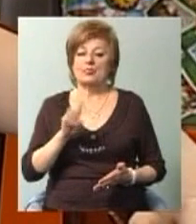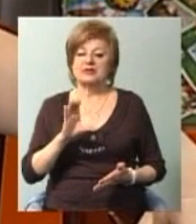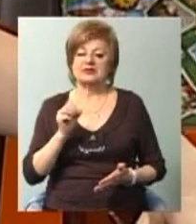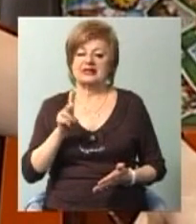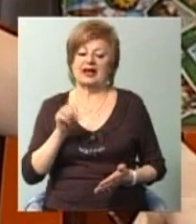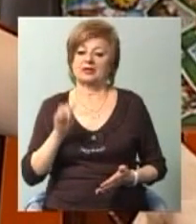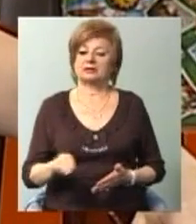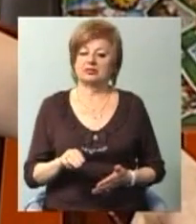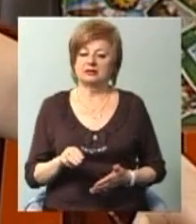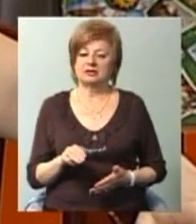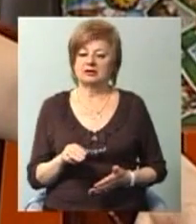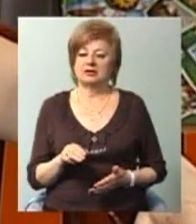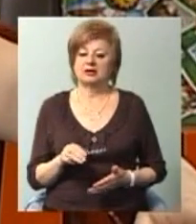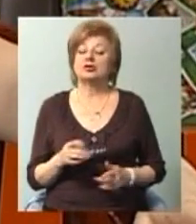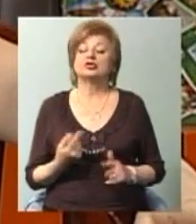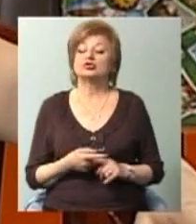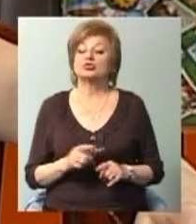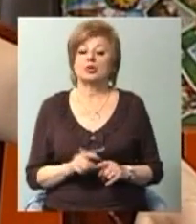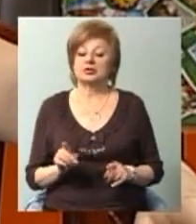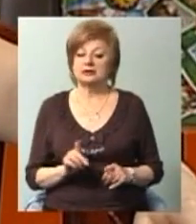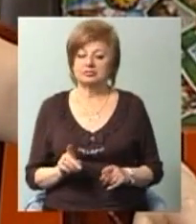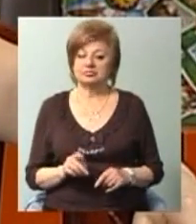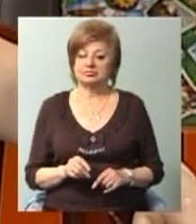це за порода така, оцикет?